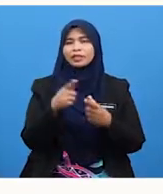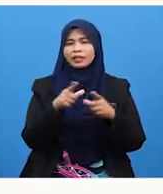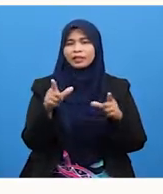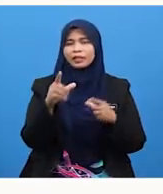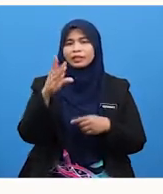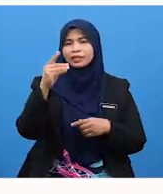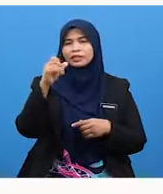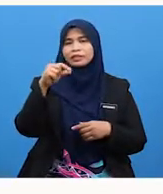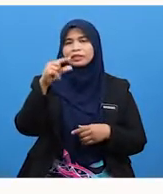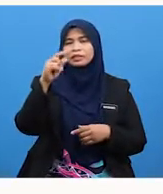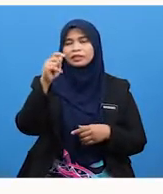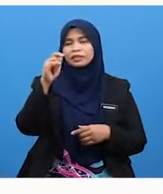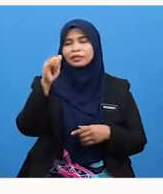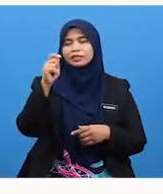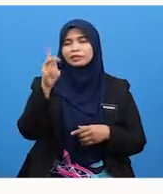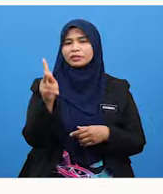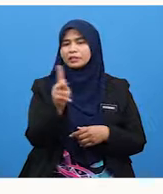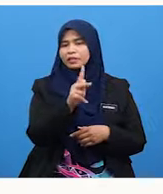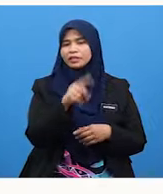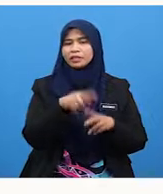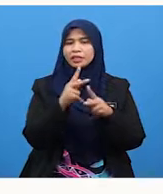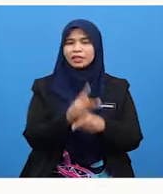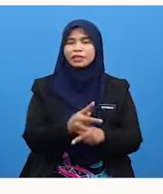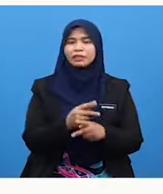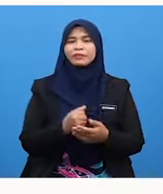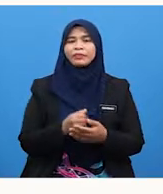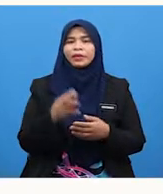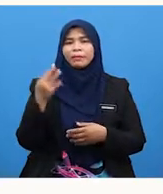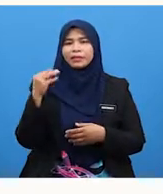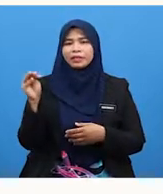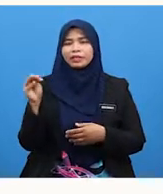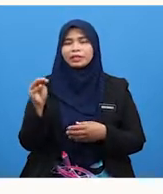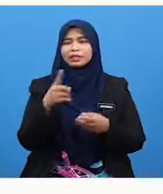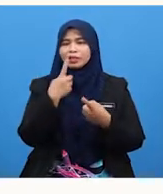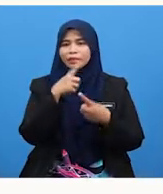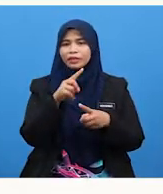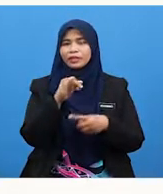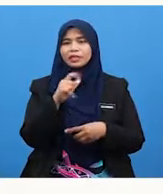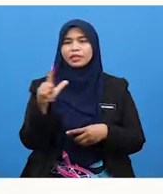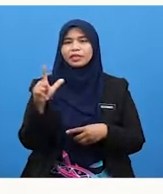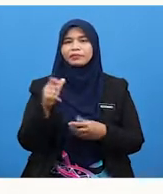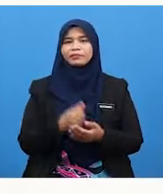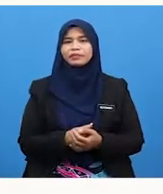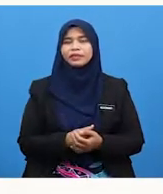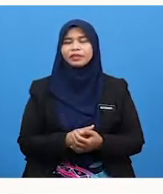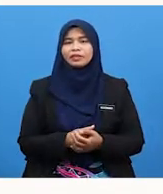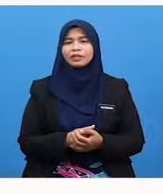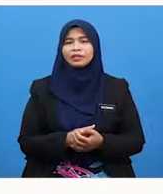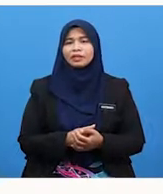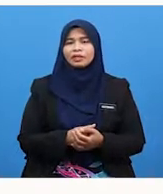yang berada di sebelah kiri dikekalkan. Maka, jawapannya adalah